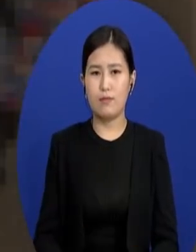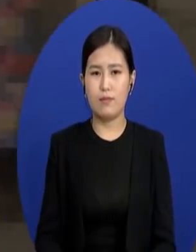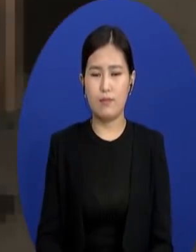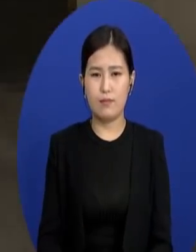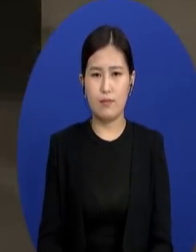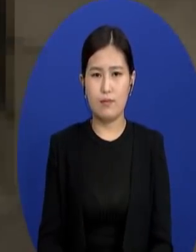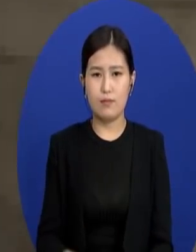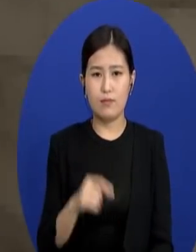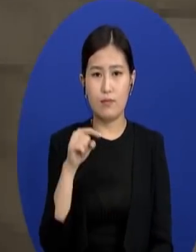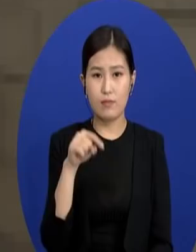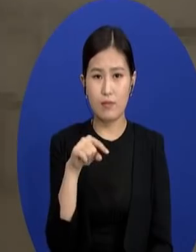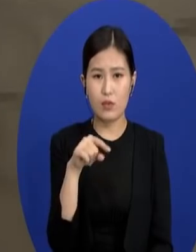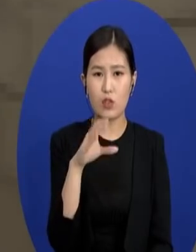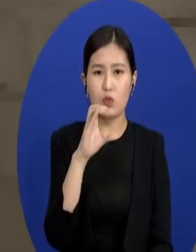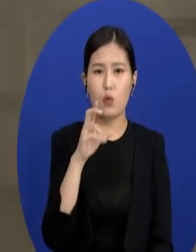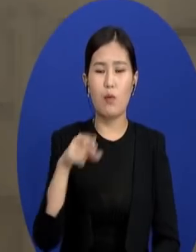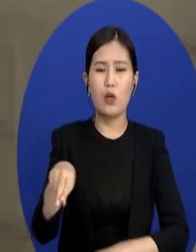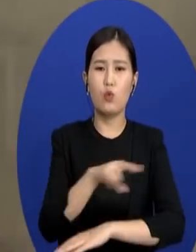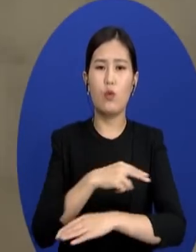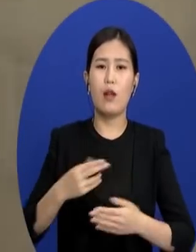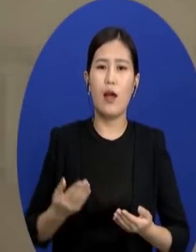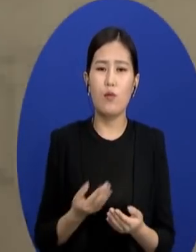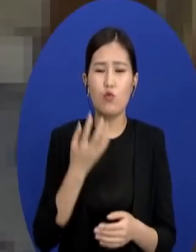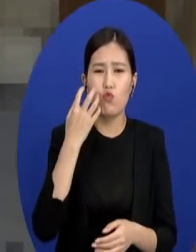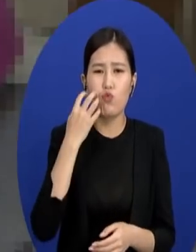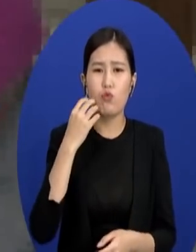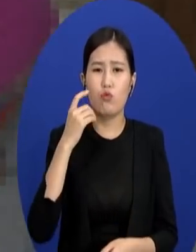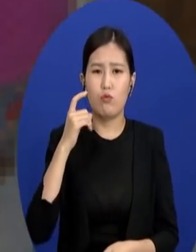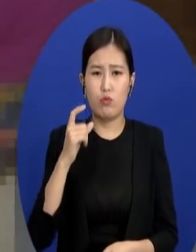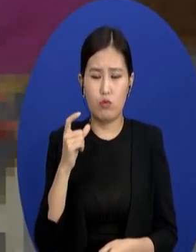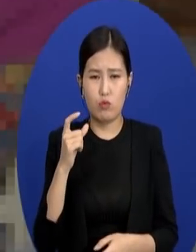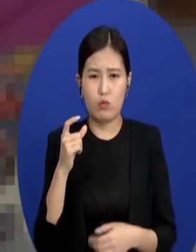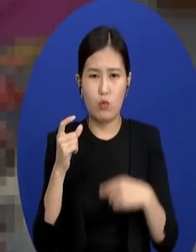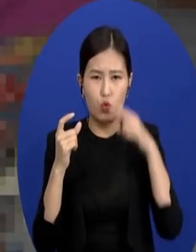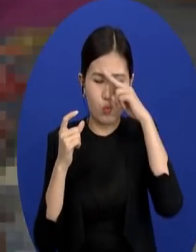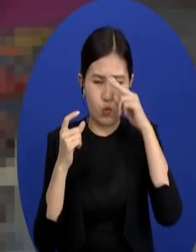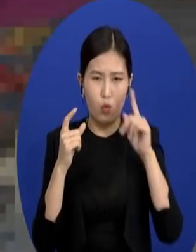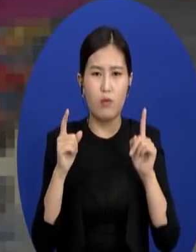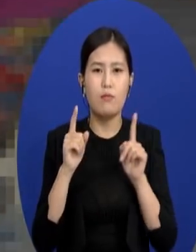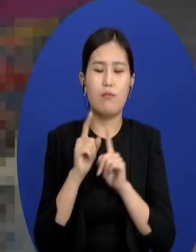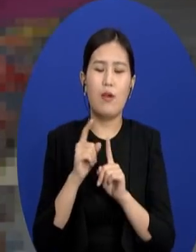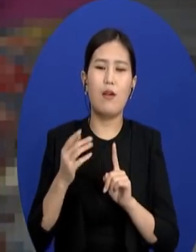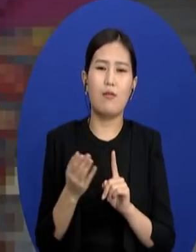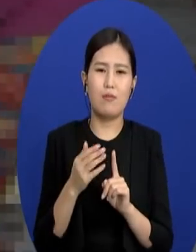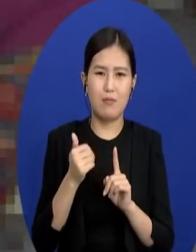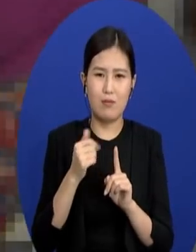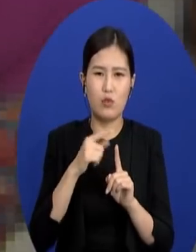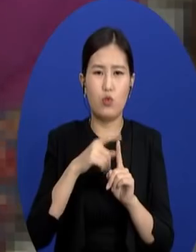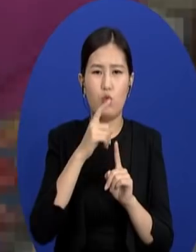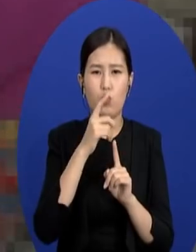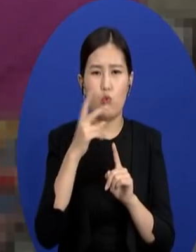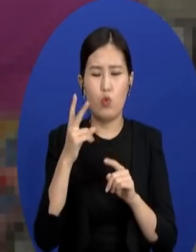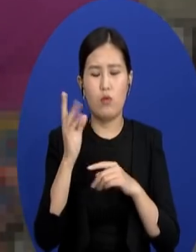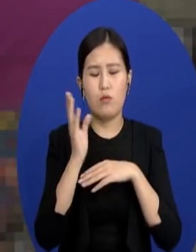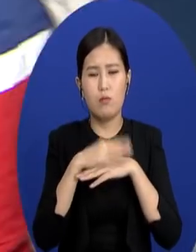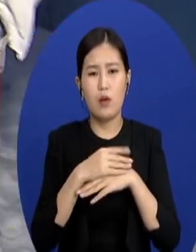Энэ бол Сүхбаатар дүүрэгт амьдардаг Ахмад Настан. Хүүдээгээ хамт амьдардаг байсан, гэтэл хүүн бурхан болж ганцаараа амьдрах болжээ.